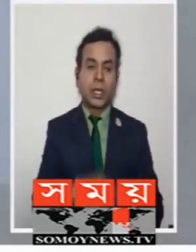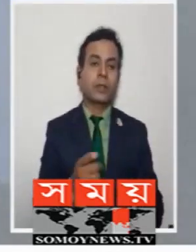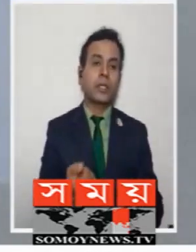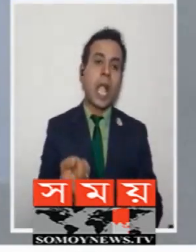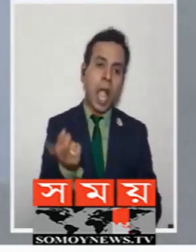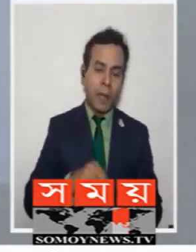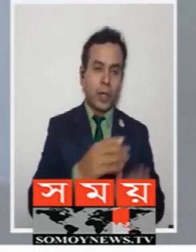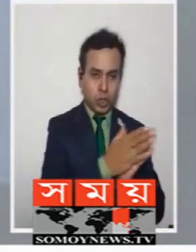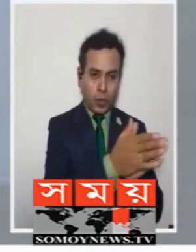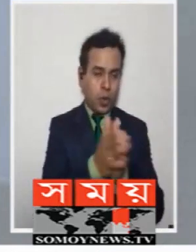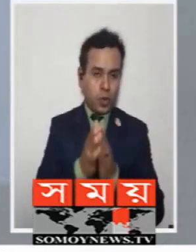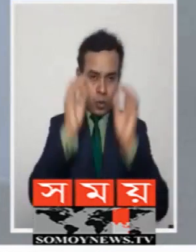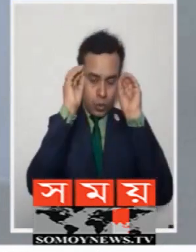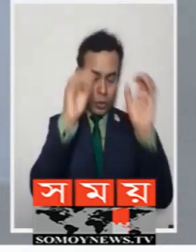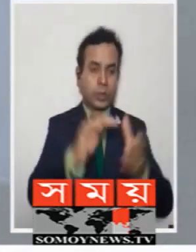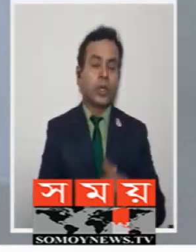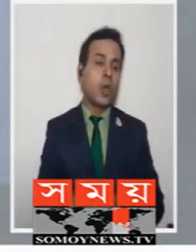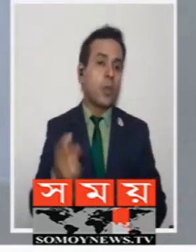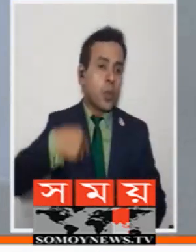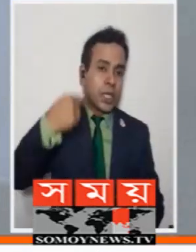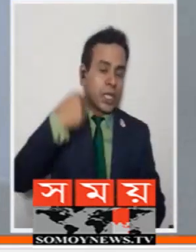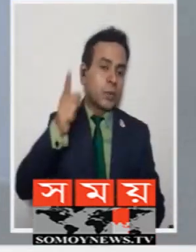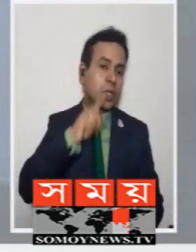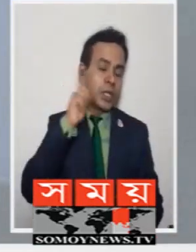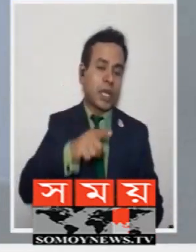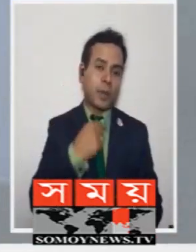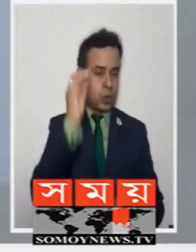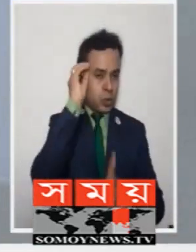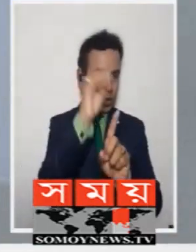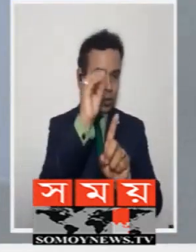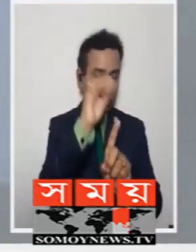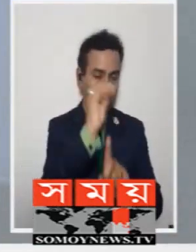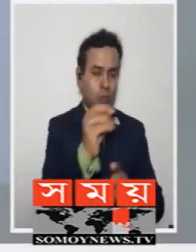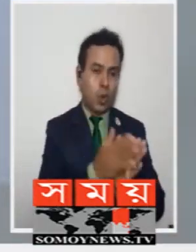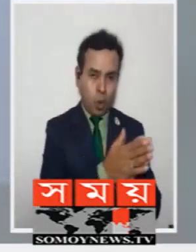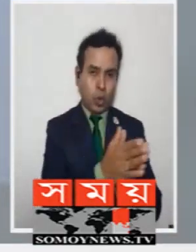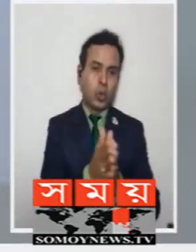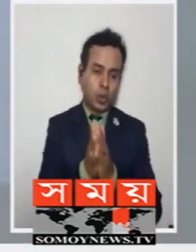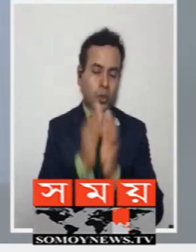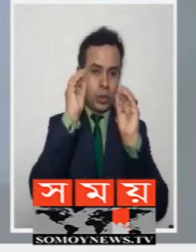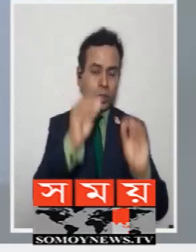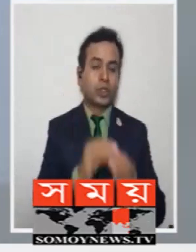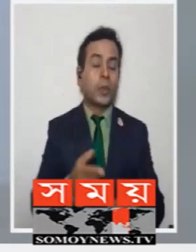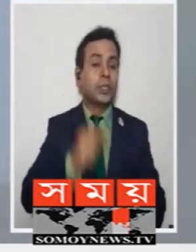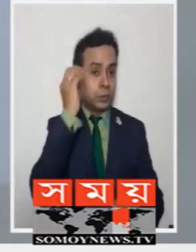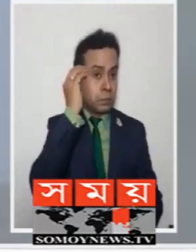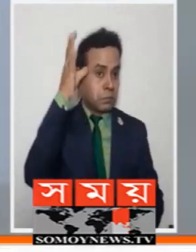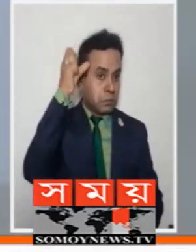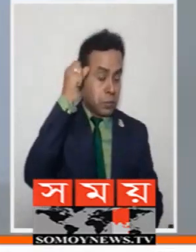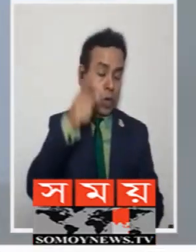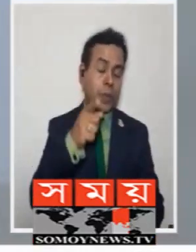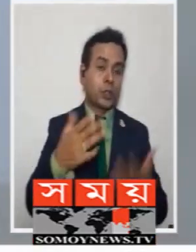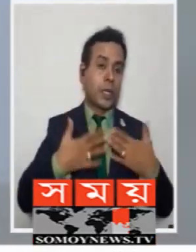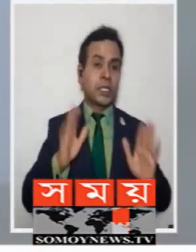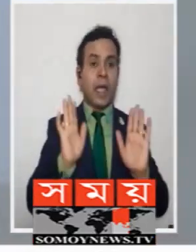আমাদের জনসচেতনতা, আমাদের সতর্কতা অব্যাহত রাখতে হবে। আমরা যেন ভুলে না যাই যে আমরা জনসমাবেশ এড়িয়ে চলবো,